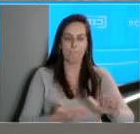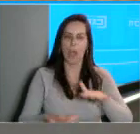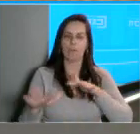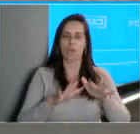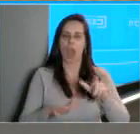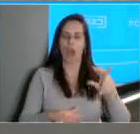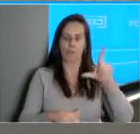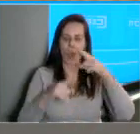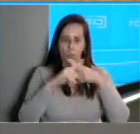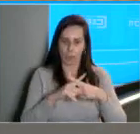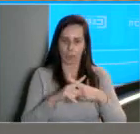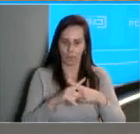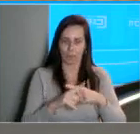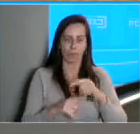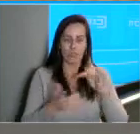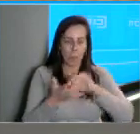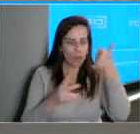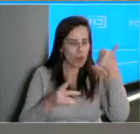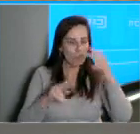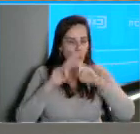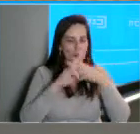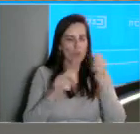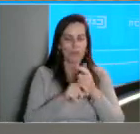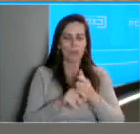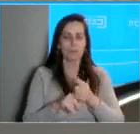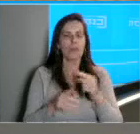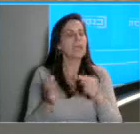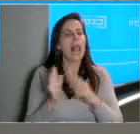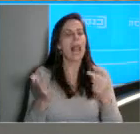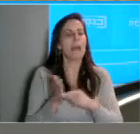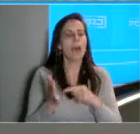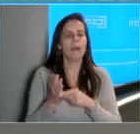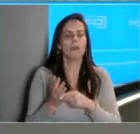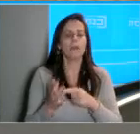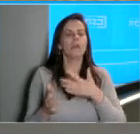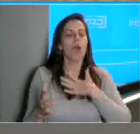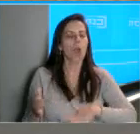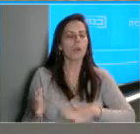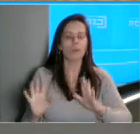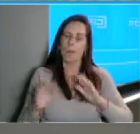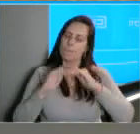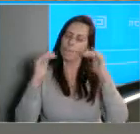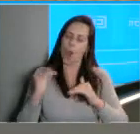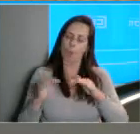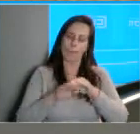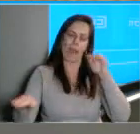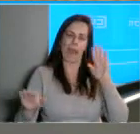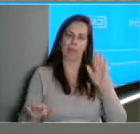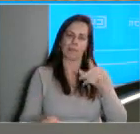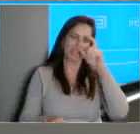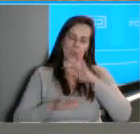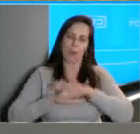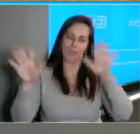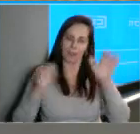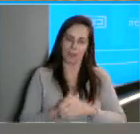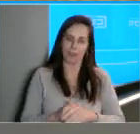הממשלה בנסיכות הקטנה הראשונה בעולם שעושה זאת, נימקה את המהלך הייחודי ברצונה להפחית את העומס בכבישים ואת זיהום